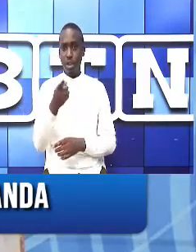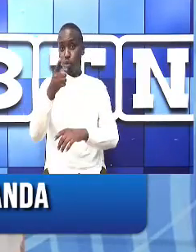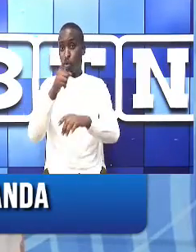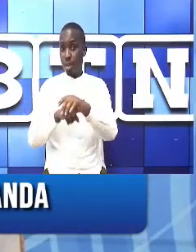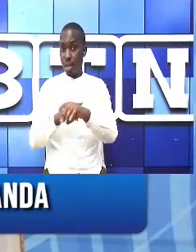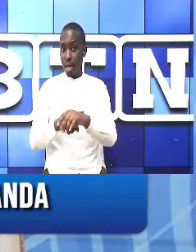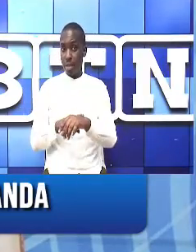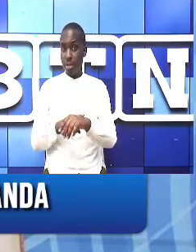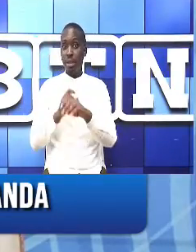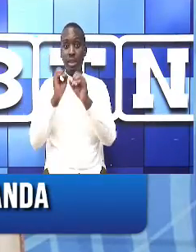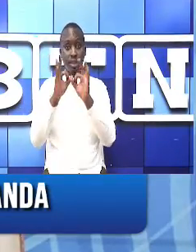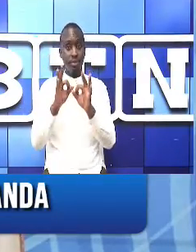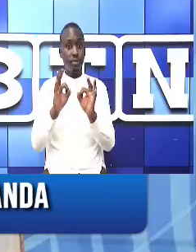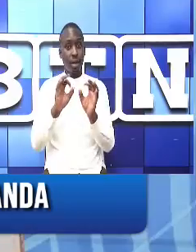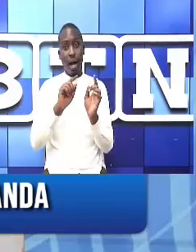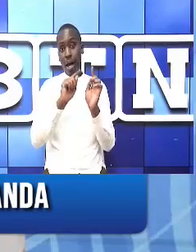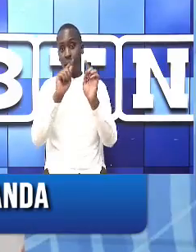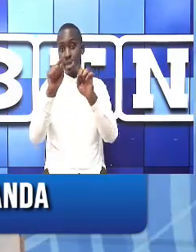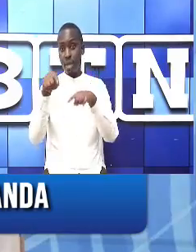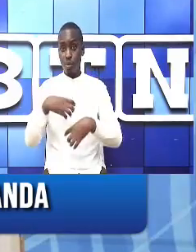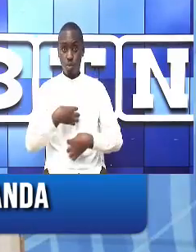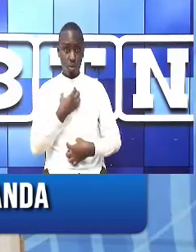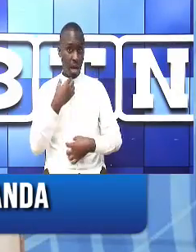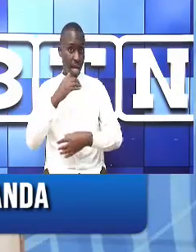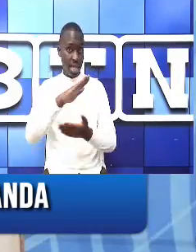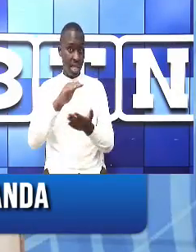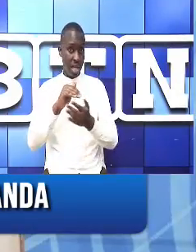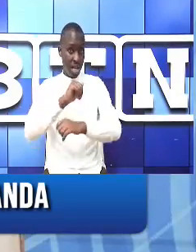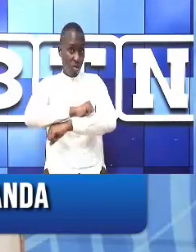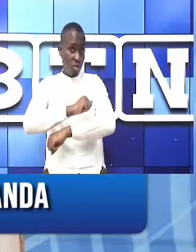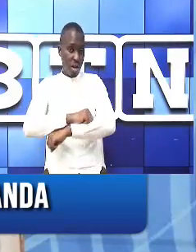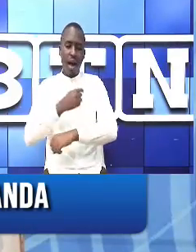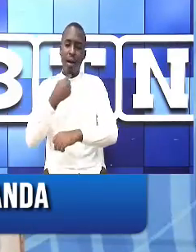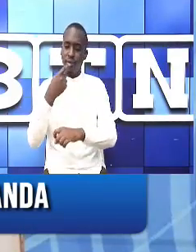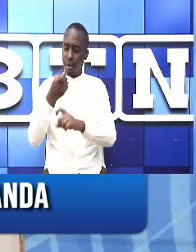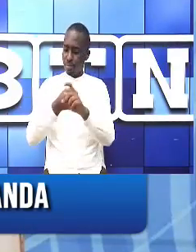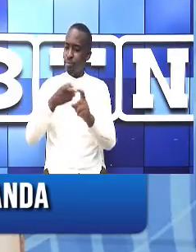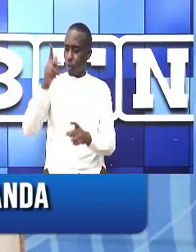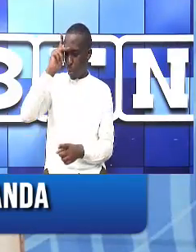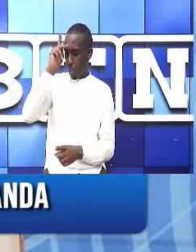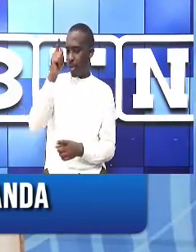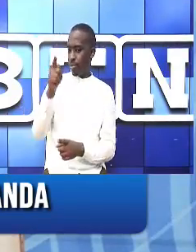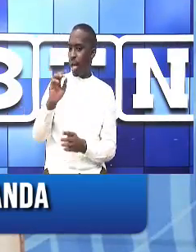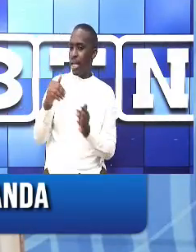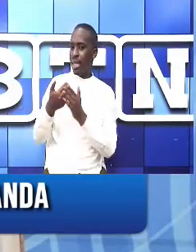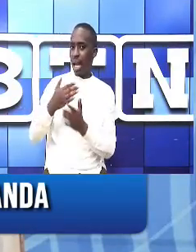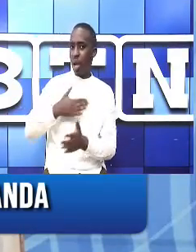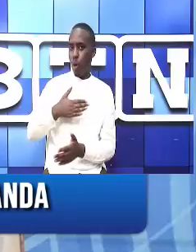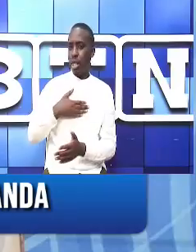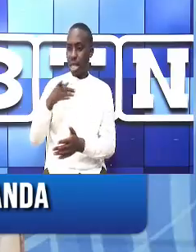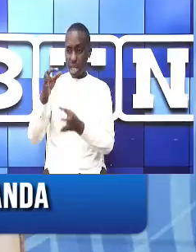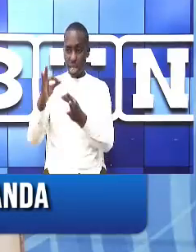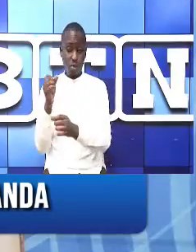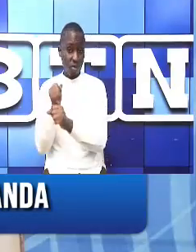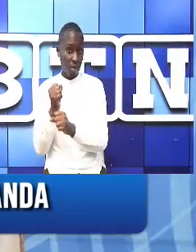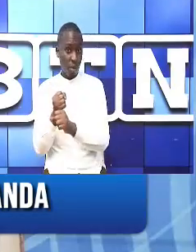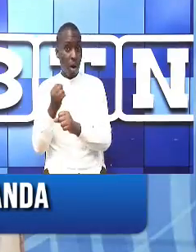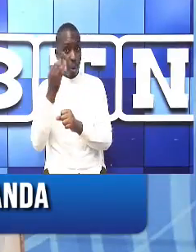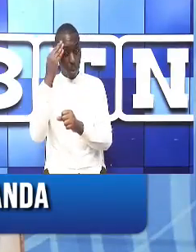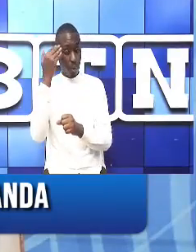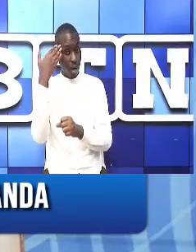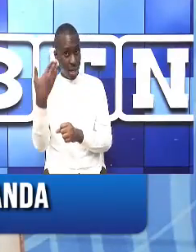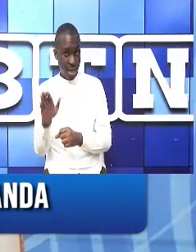rero urumva ngo iyo asuye ikigo kino kintu ahakubumenya akavuga kino kintu nanjye burya ngeze iwanjye ntagikora ariko kuko ntari nkizi nta makuru nari